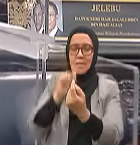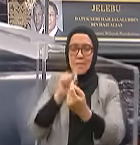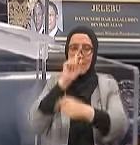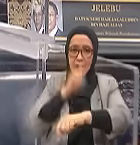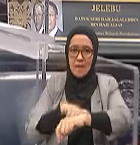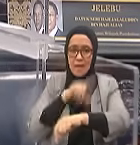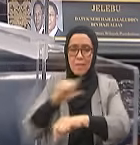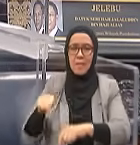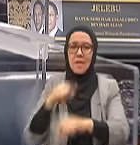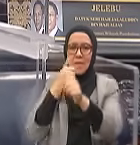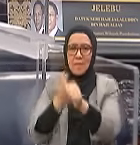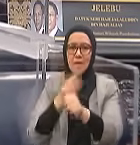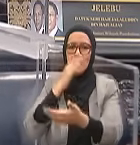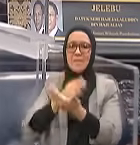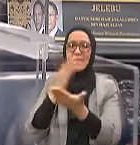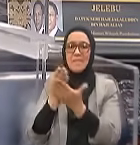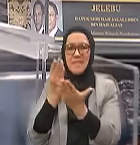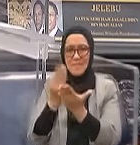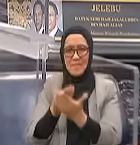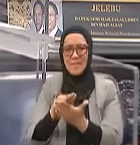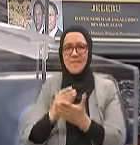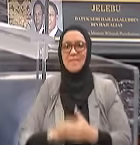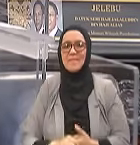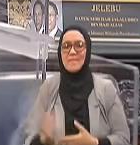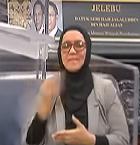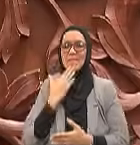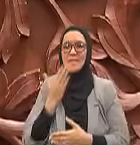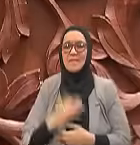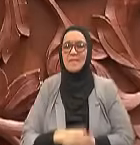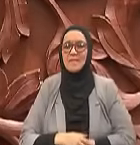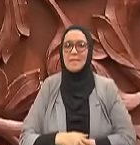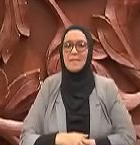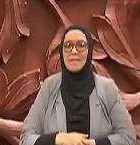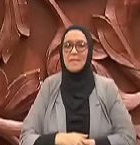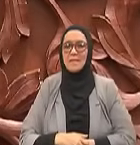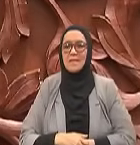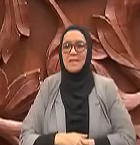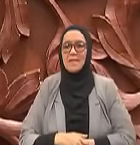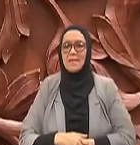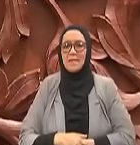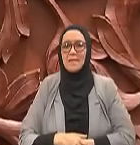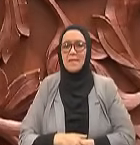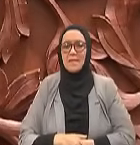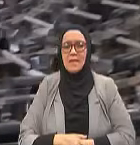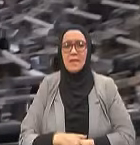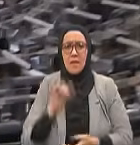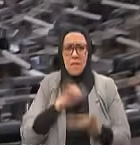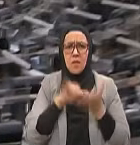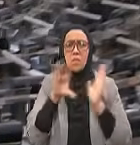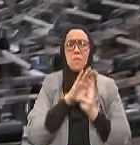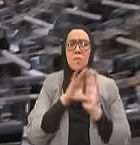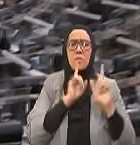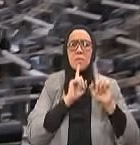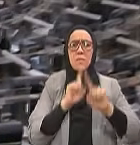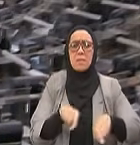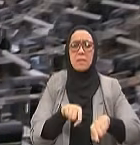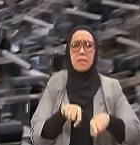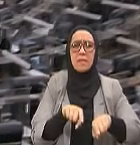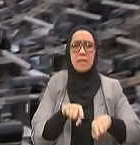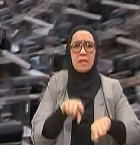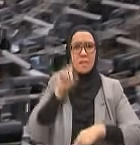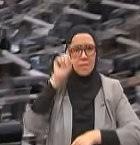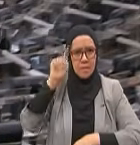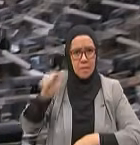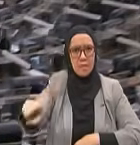budget Sekian dan terima kasih trik yang bahwa menteri pun begitulah tadi Taufan contoh jawaban yang sepatutnya